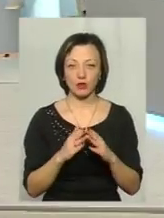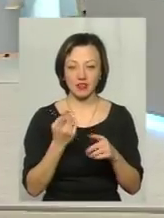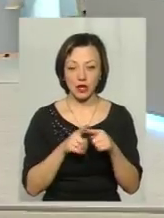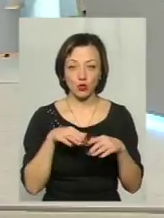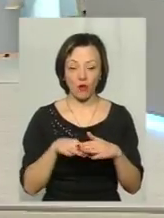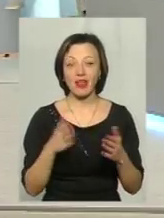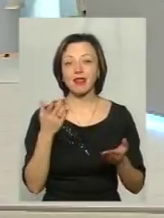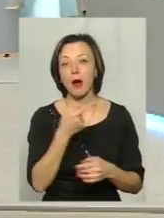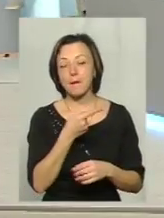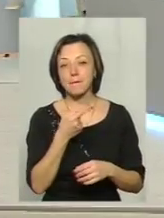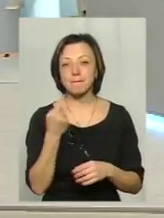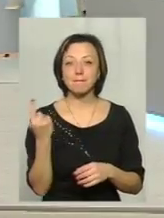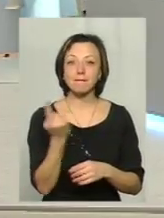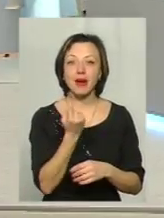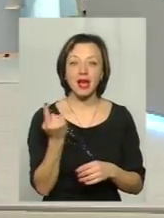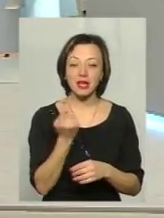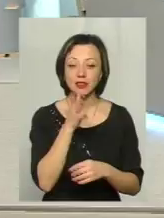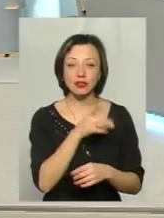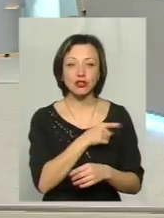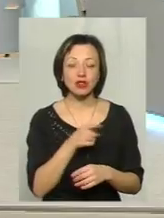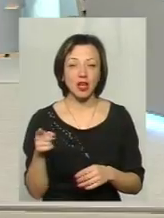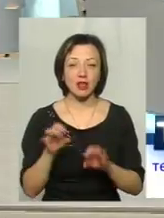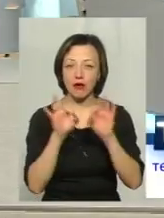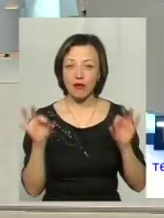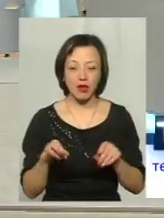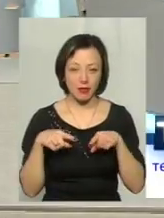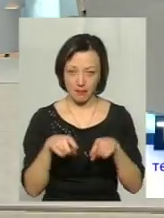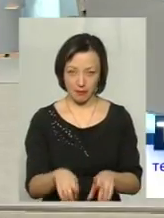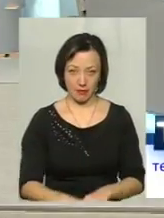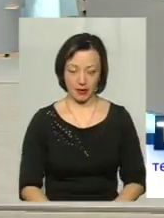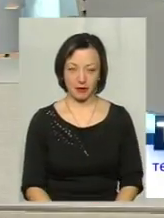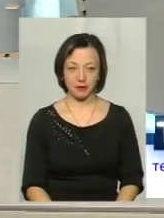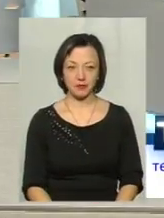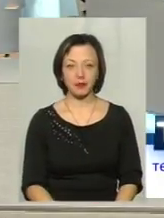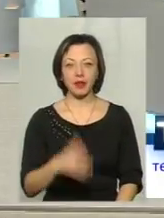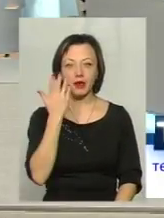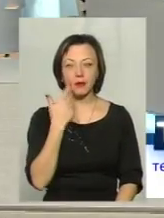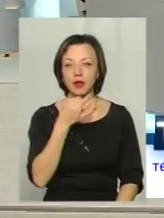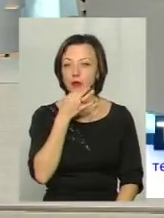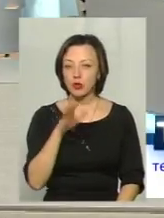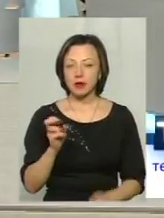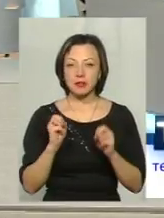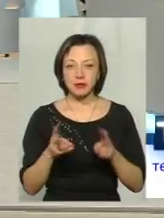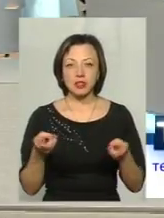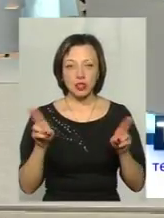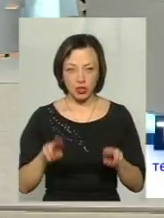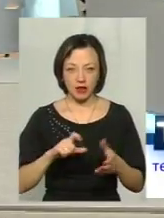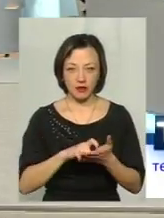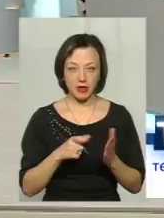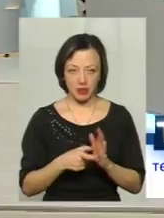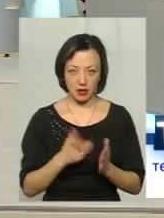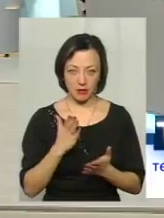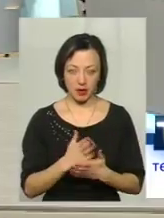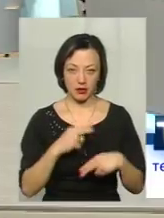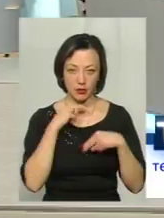сховище. На перший порі, коли ні в якому разі нікуди не бігти. При будь-якій небезпеці залишатися в квартирі ви маєте на